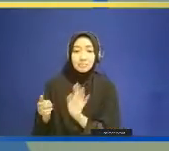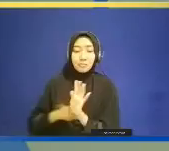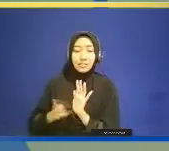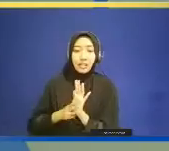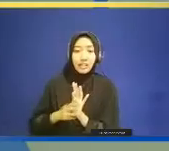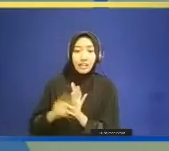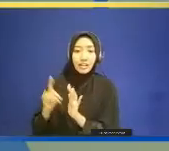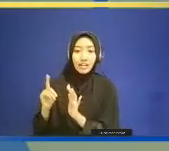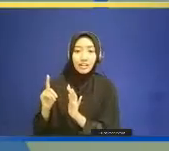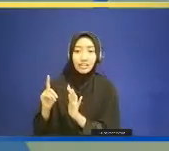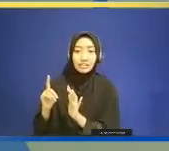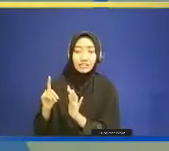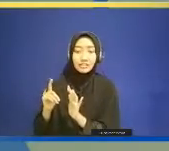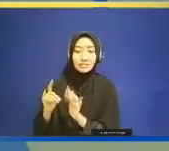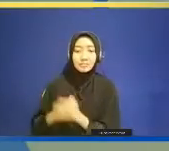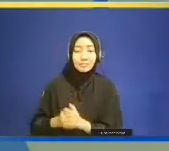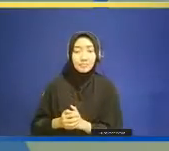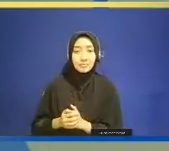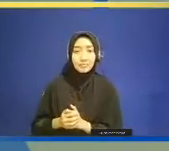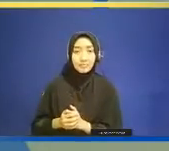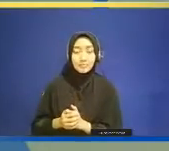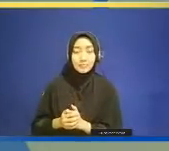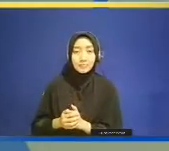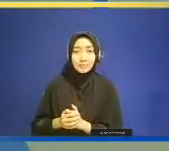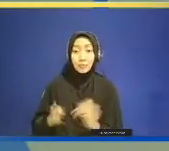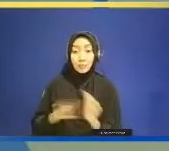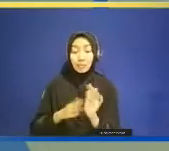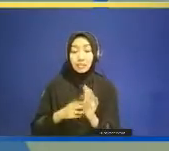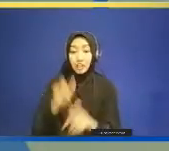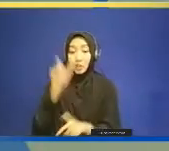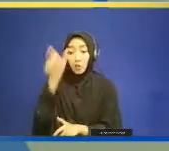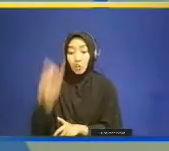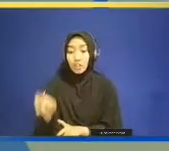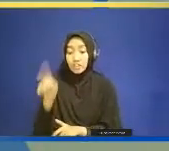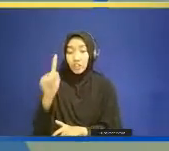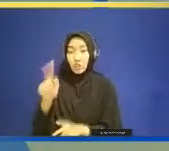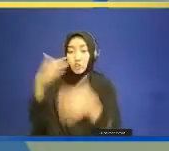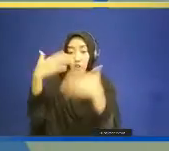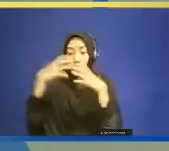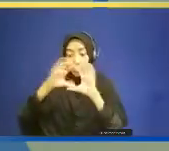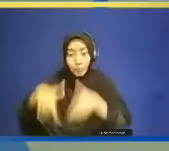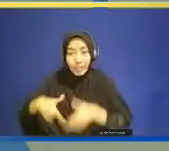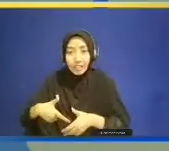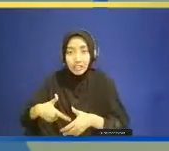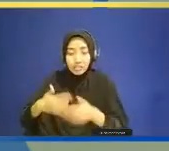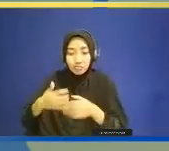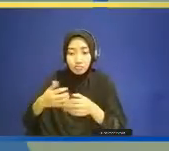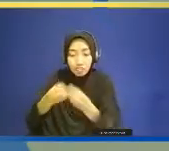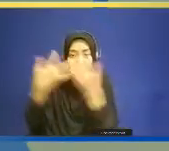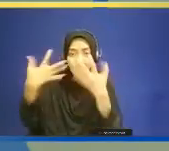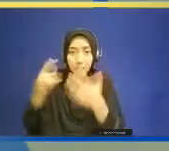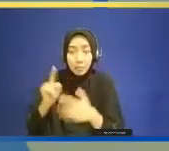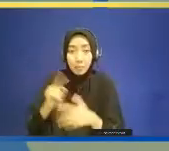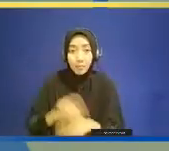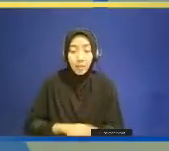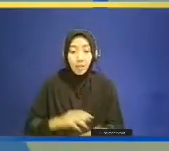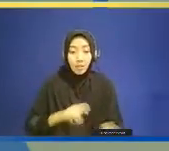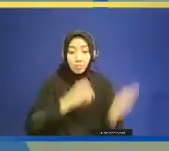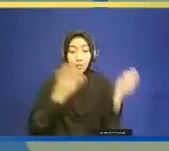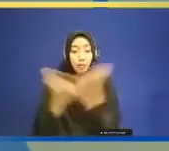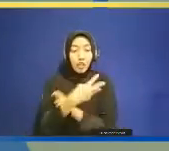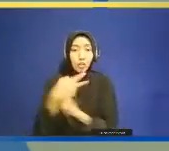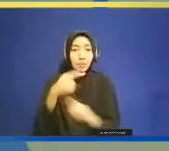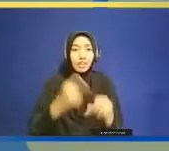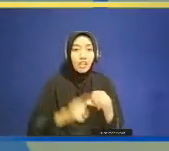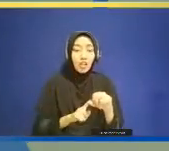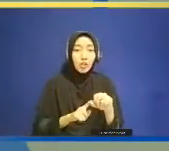yang tidak ada satu orang pun di dunia ini yang bisa memastikan karena pemulihan ekonomi akan sangat